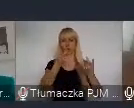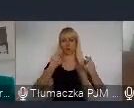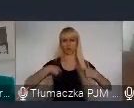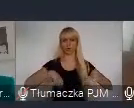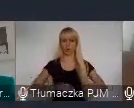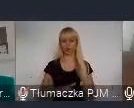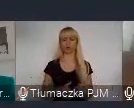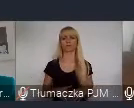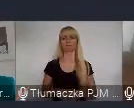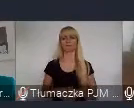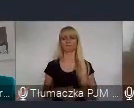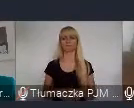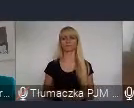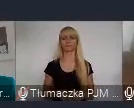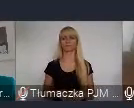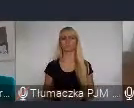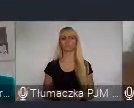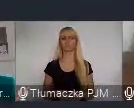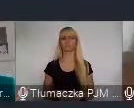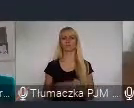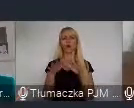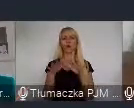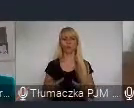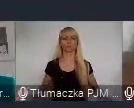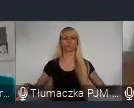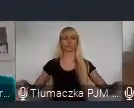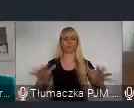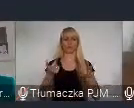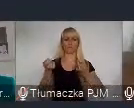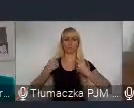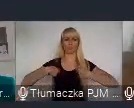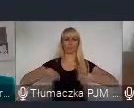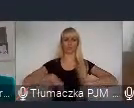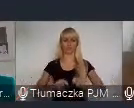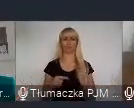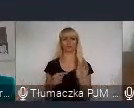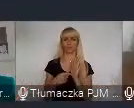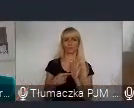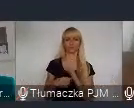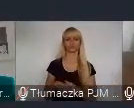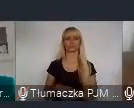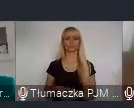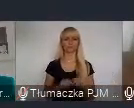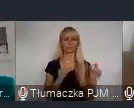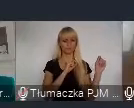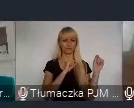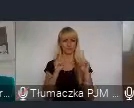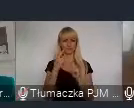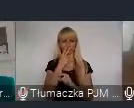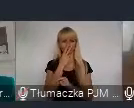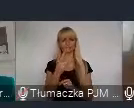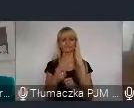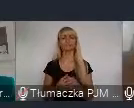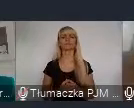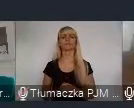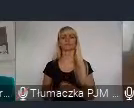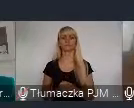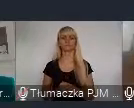żywotny obszary wiejskie. I właśnie to nas potencjalnie, mam nadzieję, że nie tylko potencjalnie interesuje, ale najpierw musimy